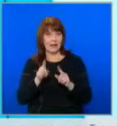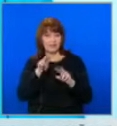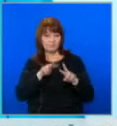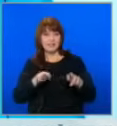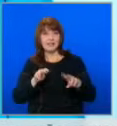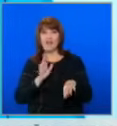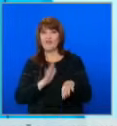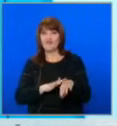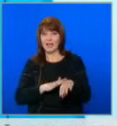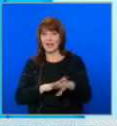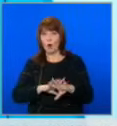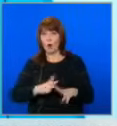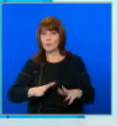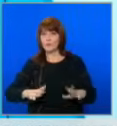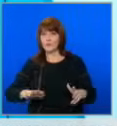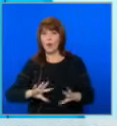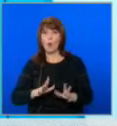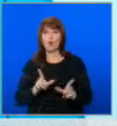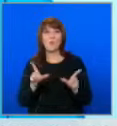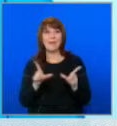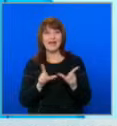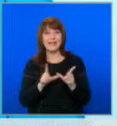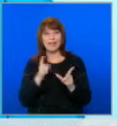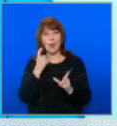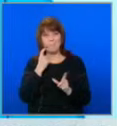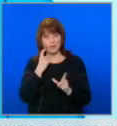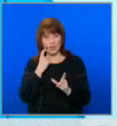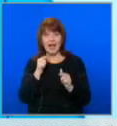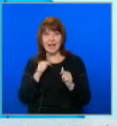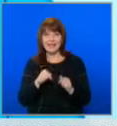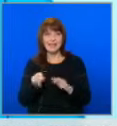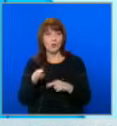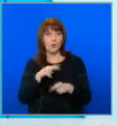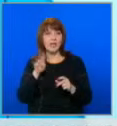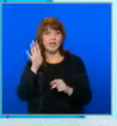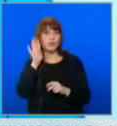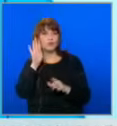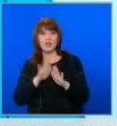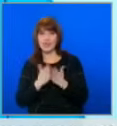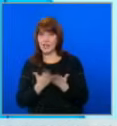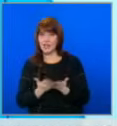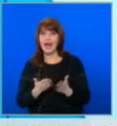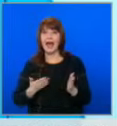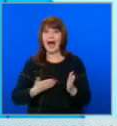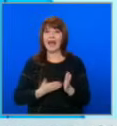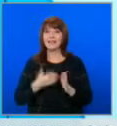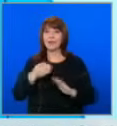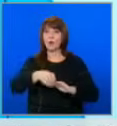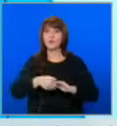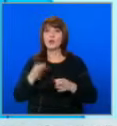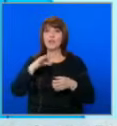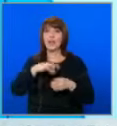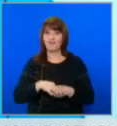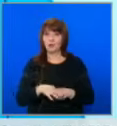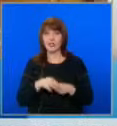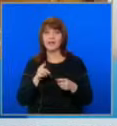да разгледа фактите и обстоятелствата около мартин божанов нотариуса днес комисията изслушва членовете на антикорупционния фонд